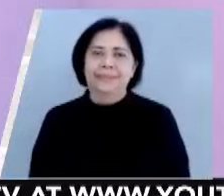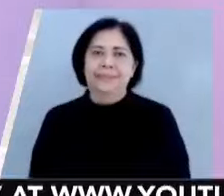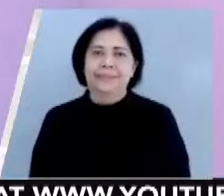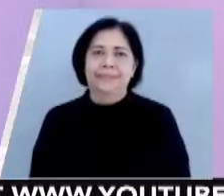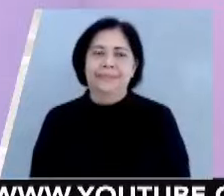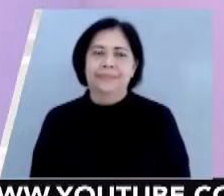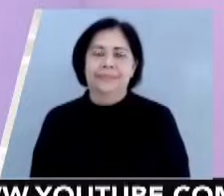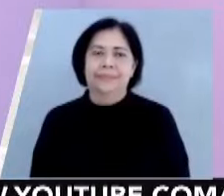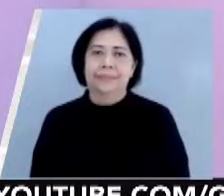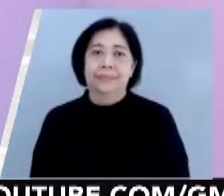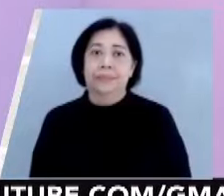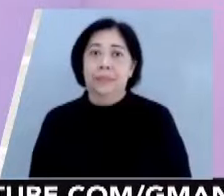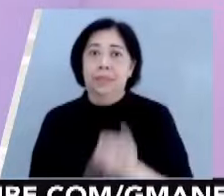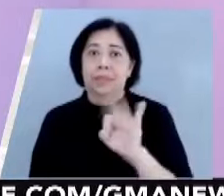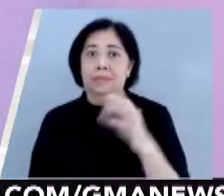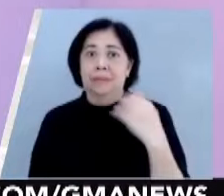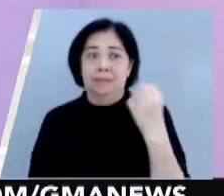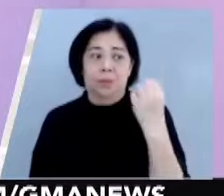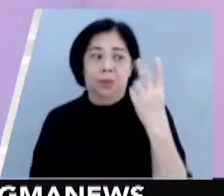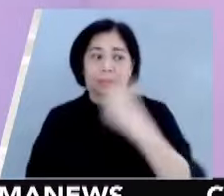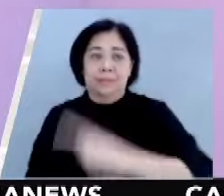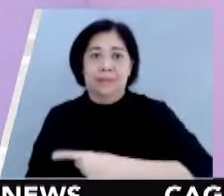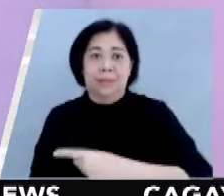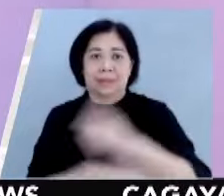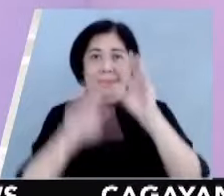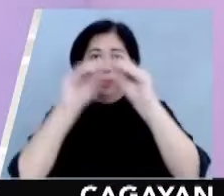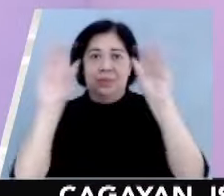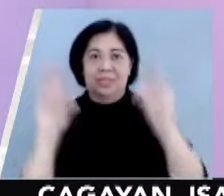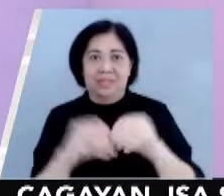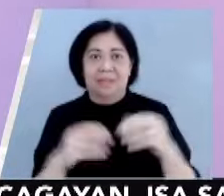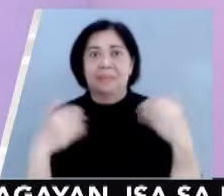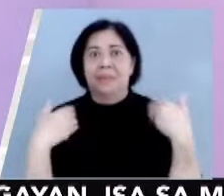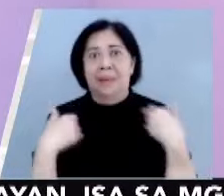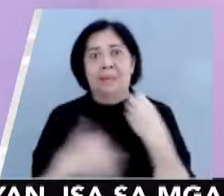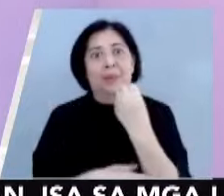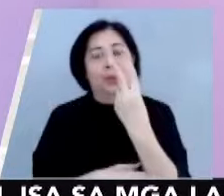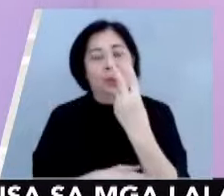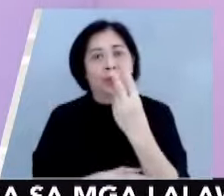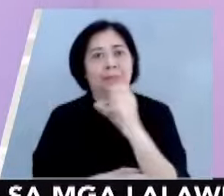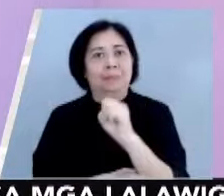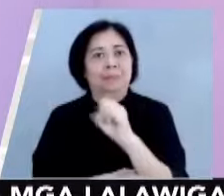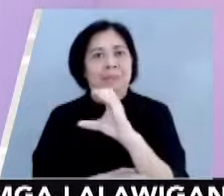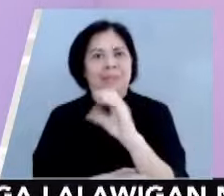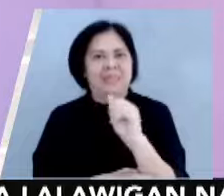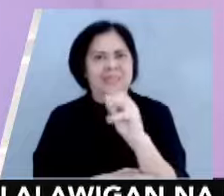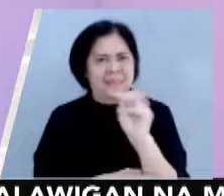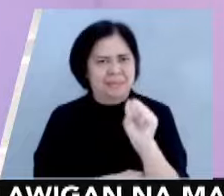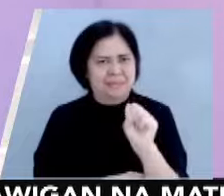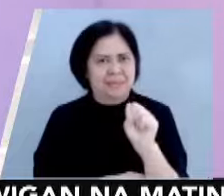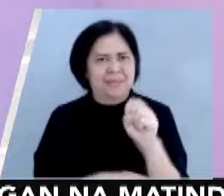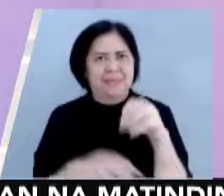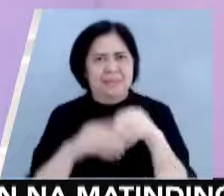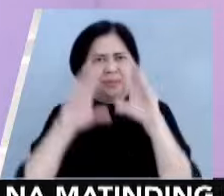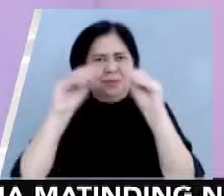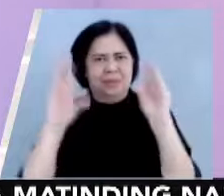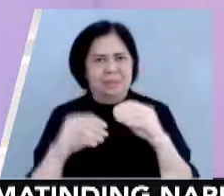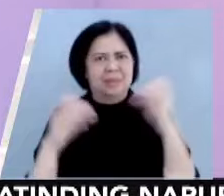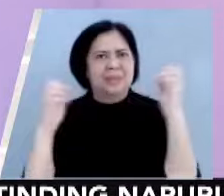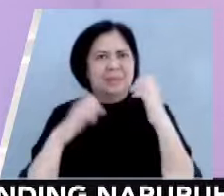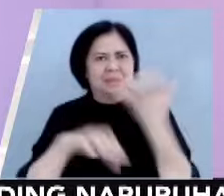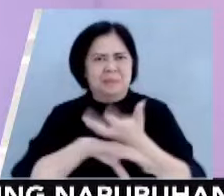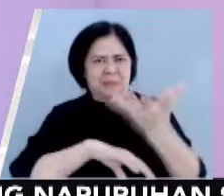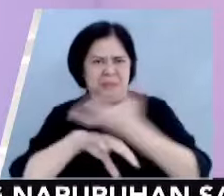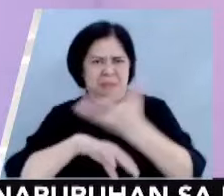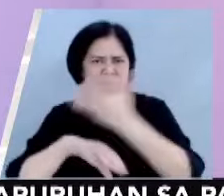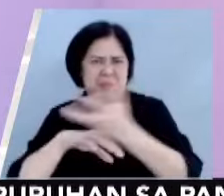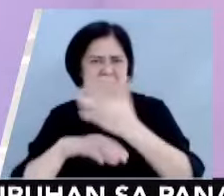Kung may 12 days of Christmas, may 12 scams of Christmas din o mga uri ng panloloko ang inaasahang magiging talamak